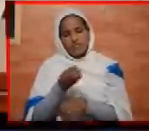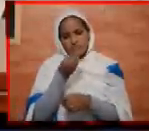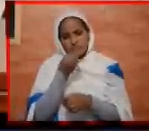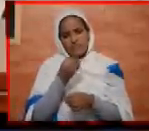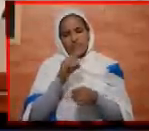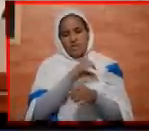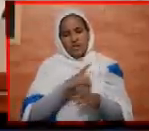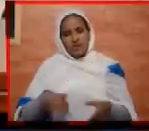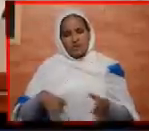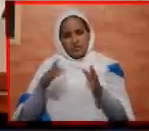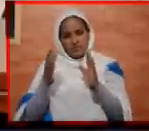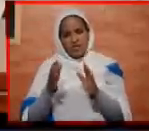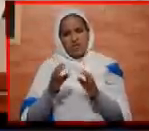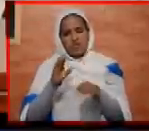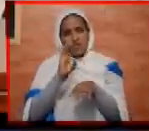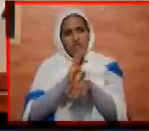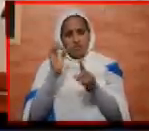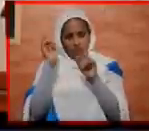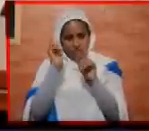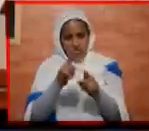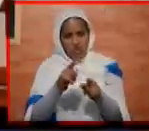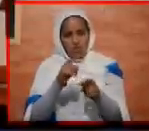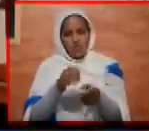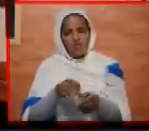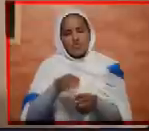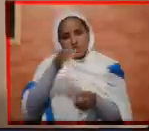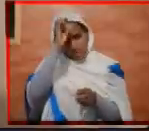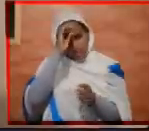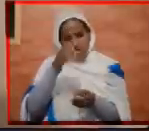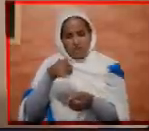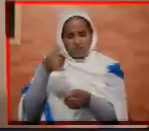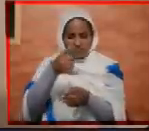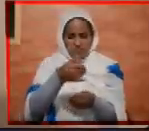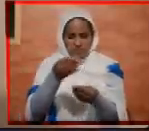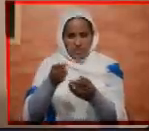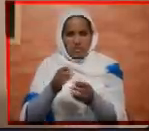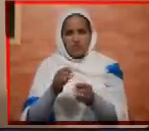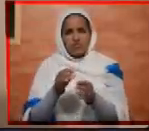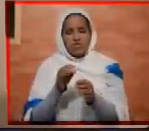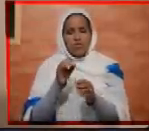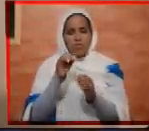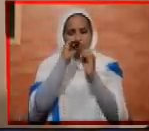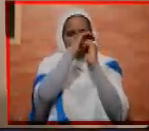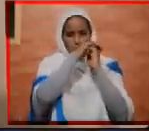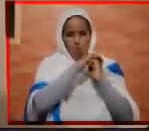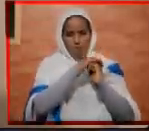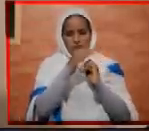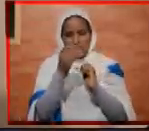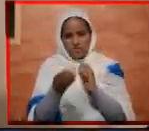እየተሻሻሉ እየመጡ ናቸው። ይህም ሊሆን ያደረገው ችግሩ እና